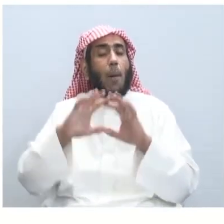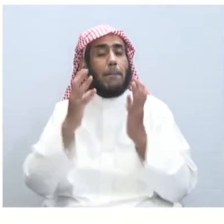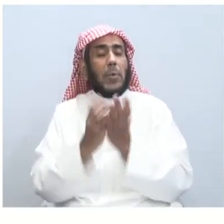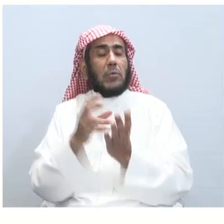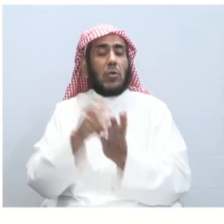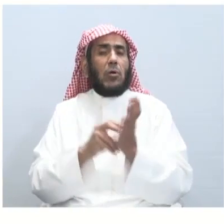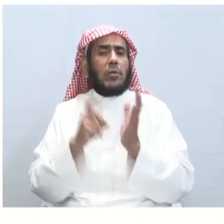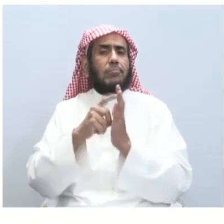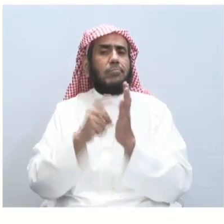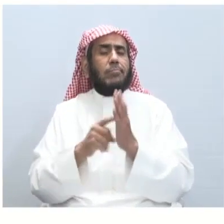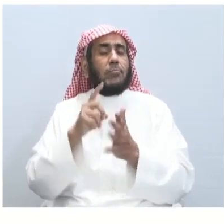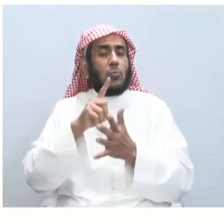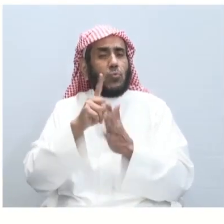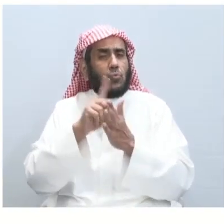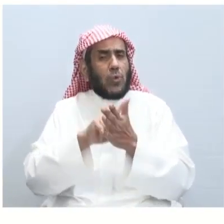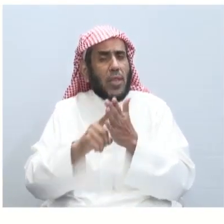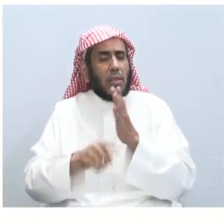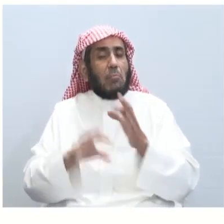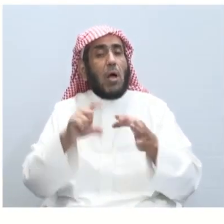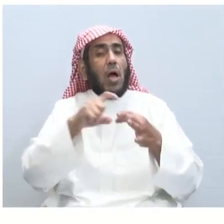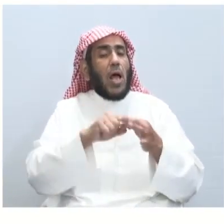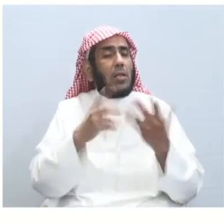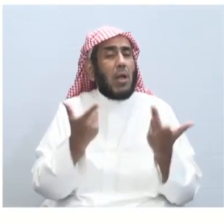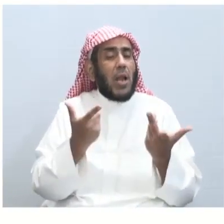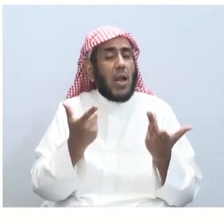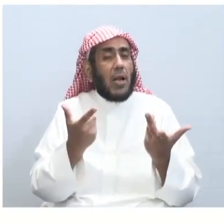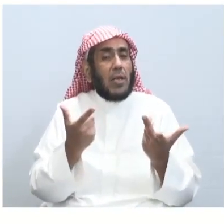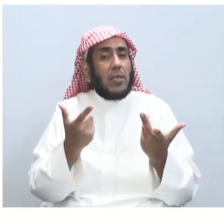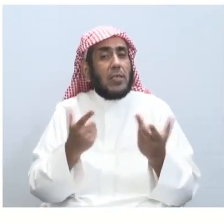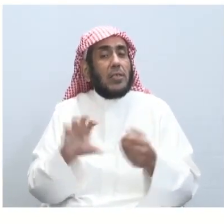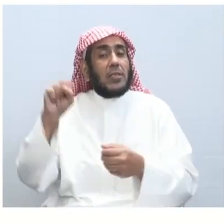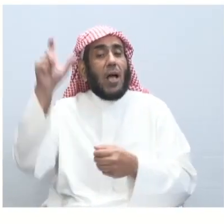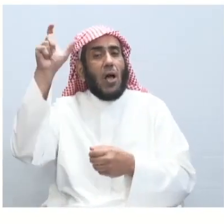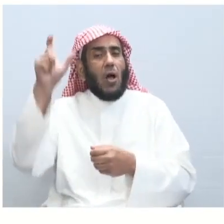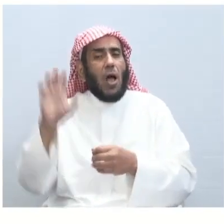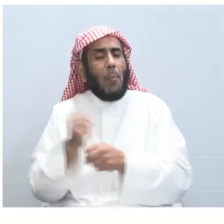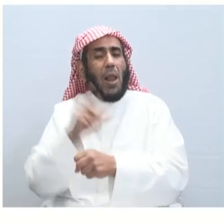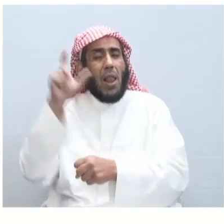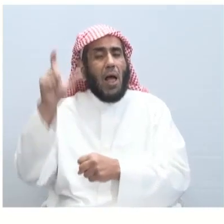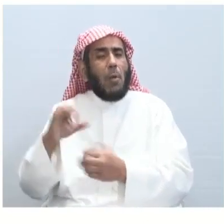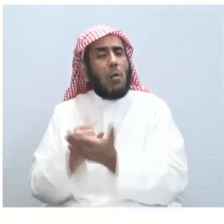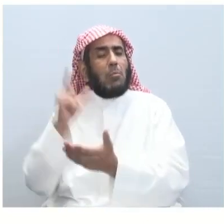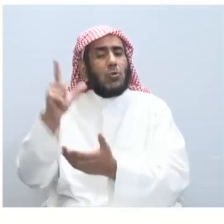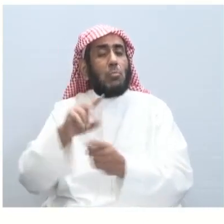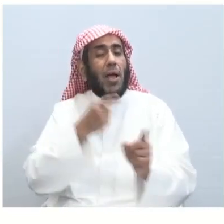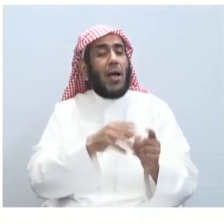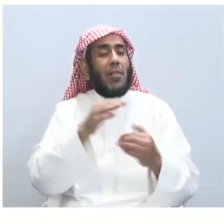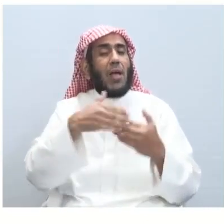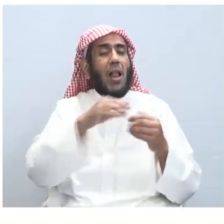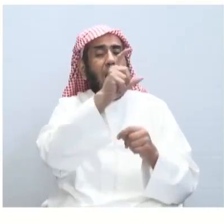القواعد القانونيه تنظم علاقه من علاقه صاحب العمل بهذا العامل